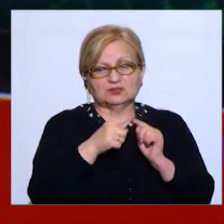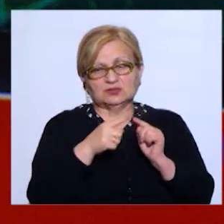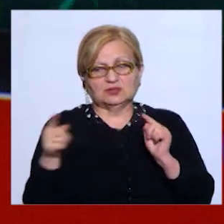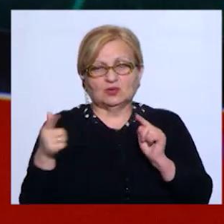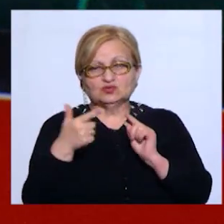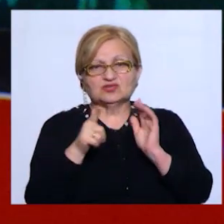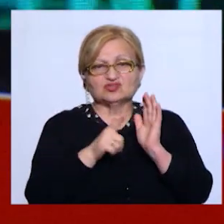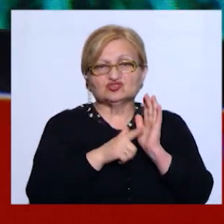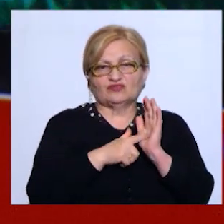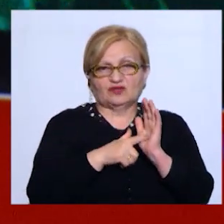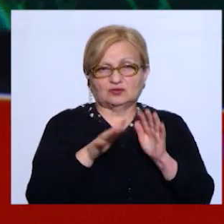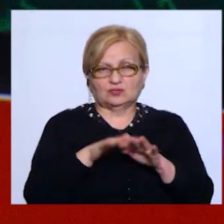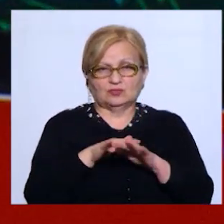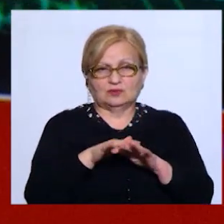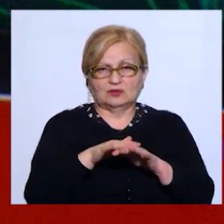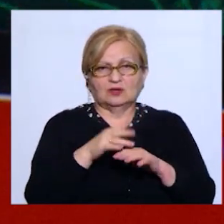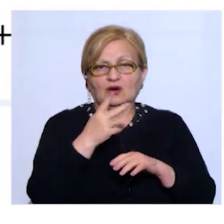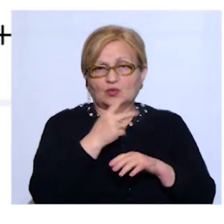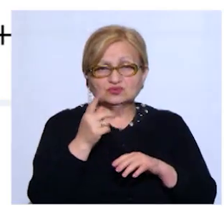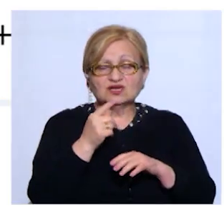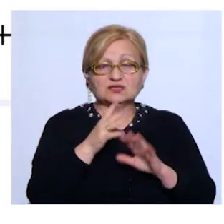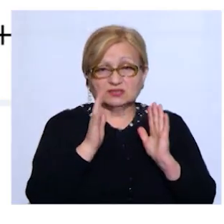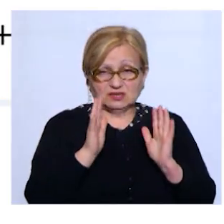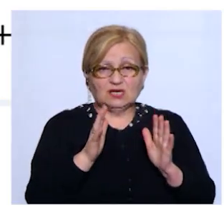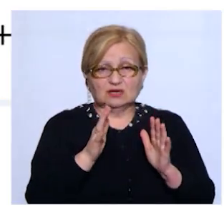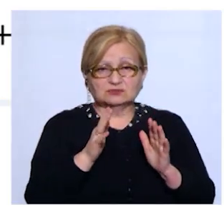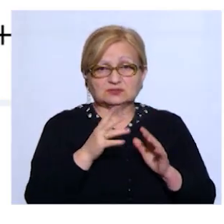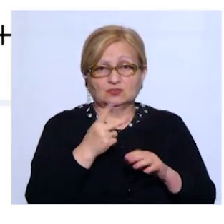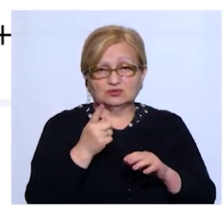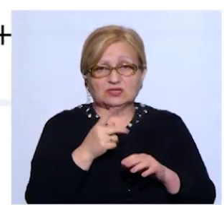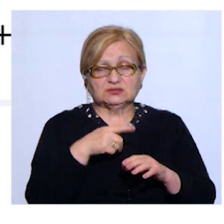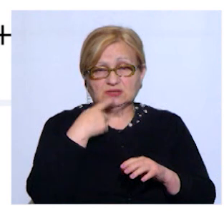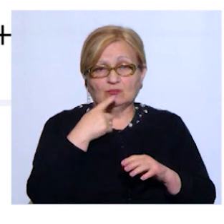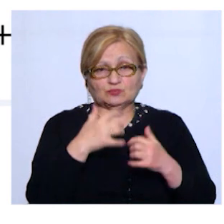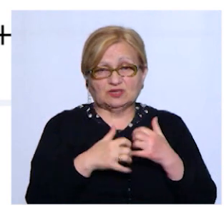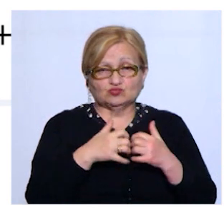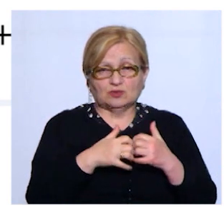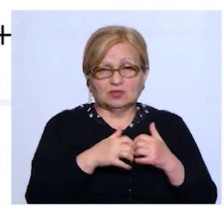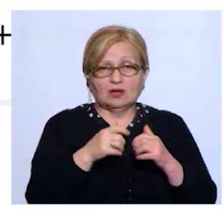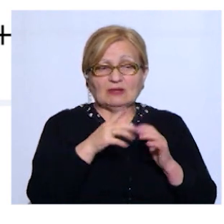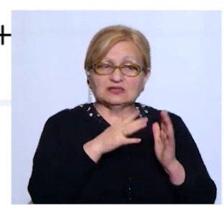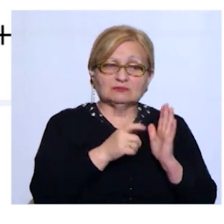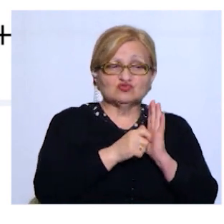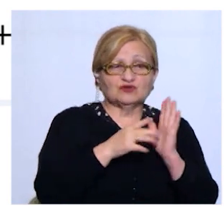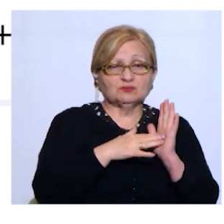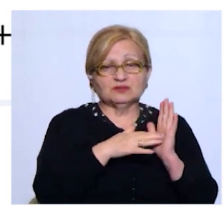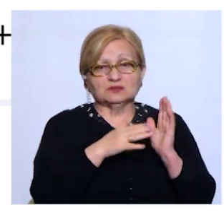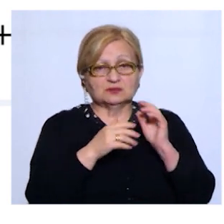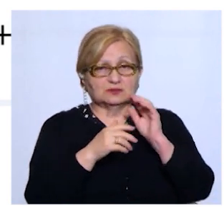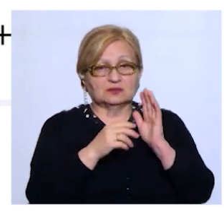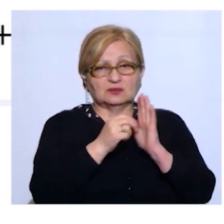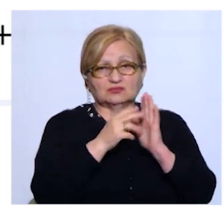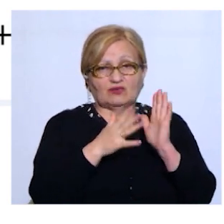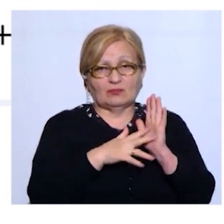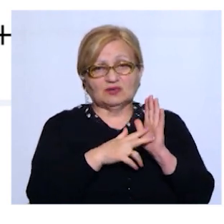ქულამდე მერყეობს. საშუალოდ კი აქვს 21 ქულა, საშუალოდ კი 21 ქულას ანხორციელებს, მაგრამ 17-დან არა უკაცრავად